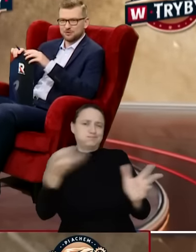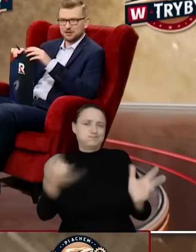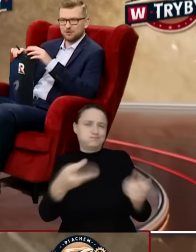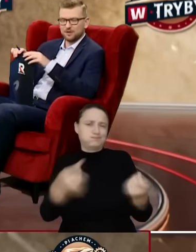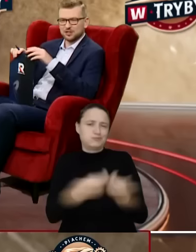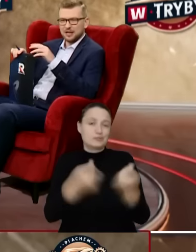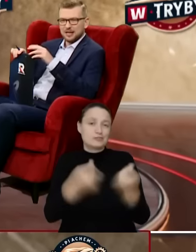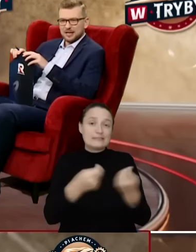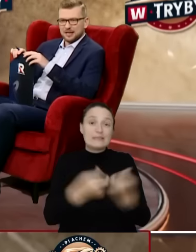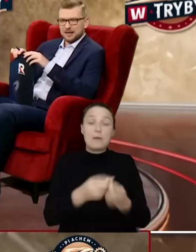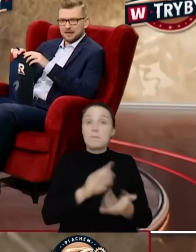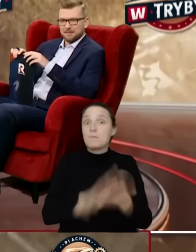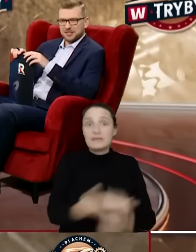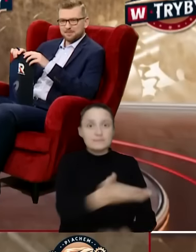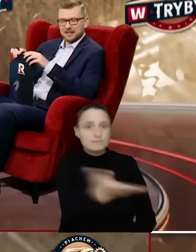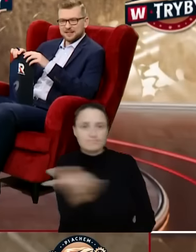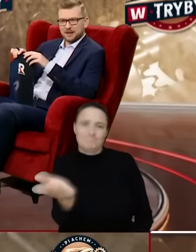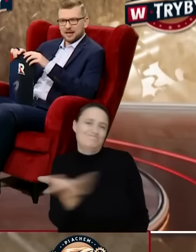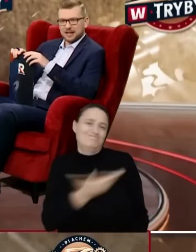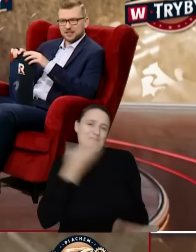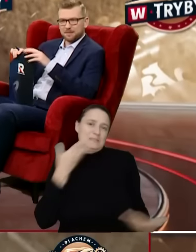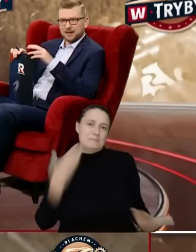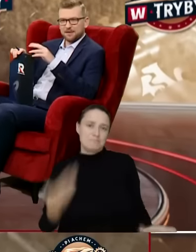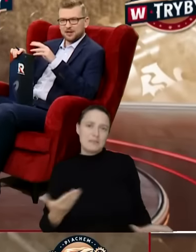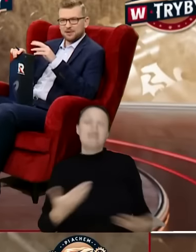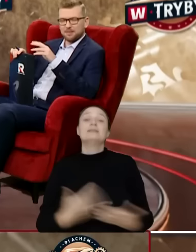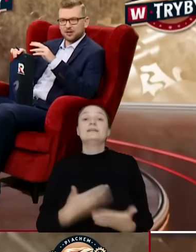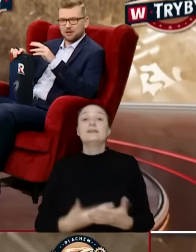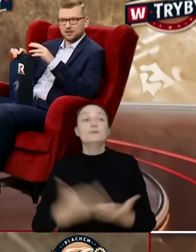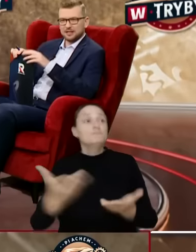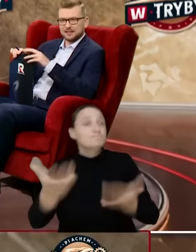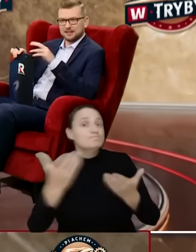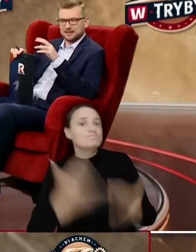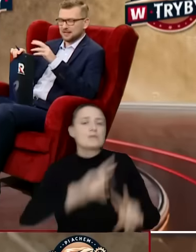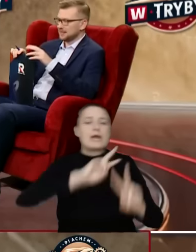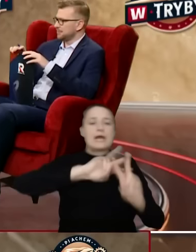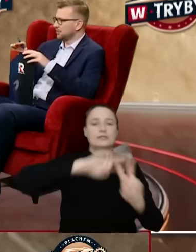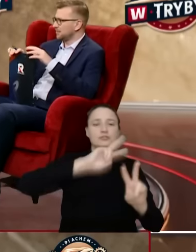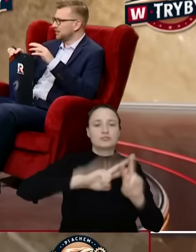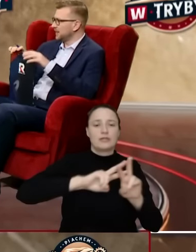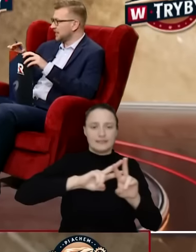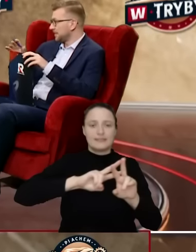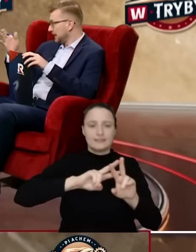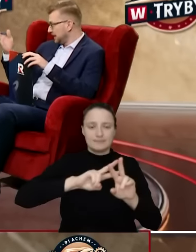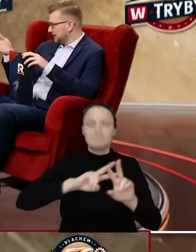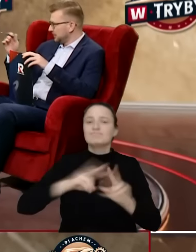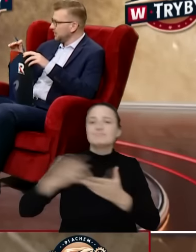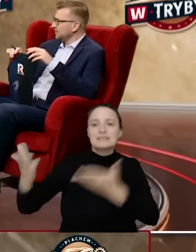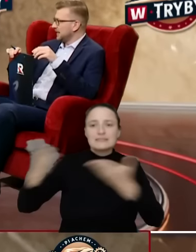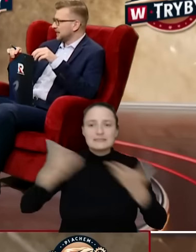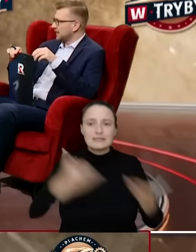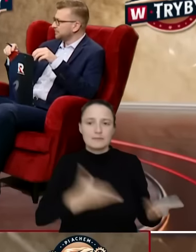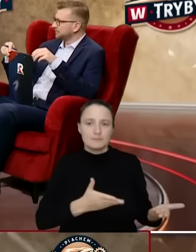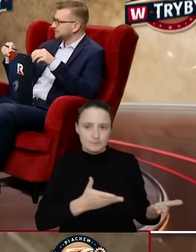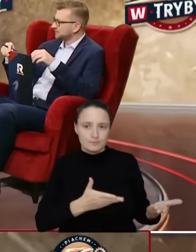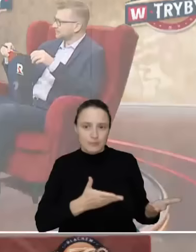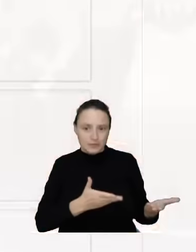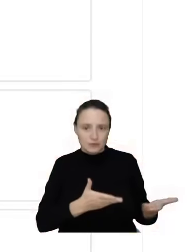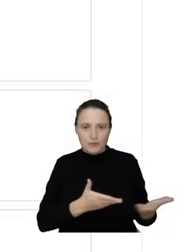do brania udziału również przez Państwa. Hashtag piachem w tryby na portalu X, zachęcamy do komentowania. No i